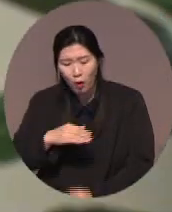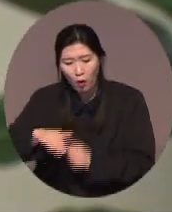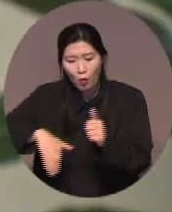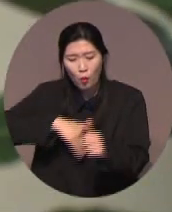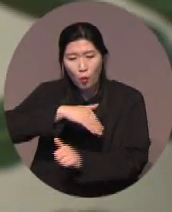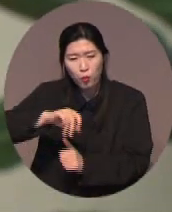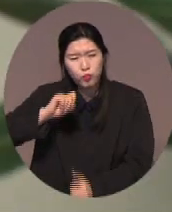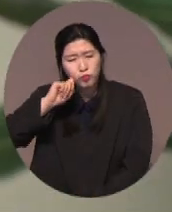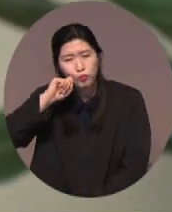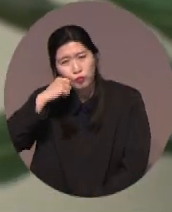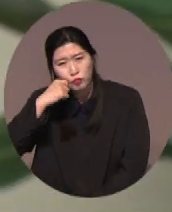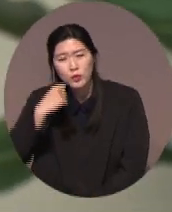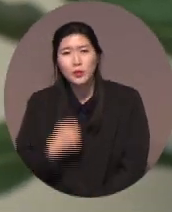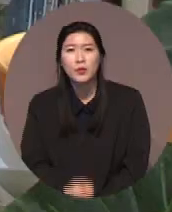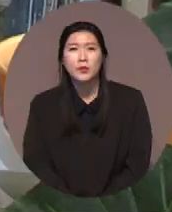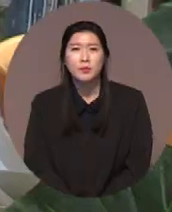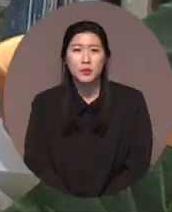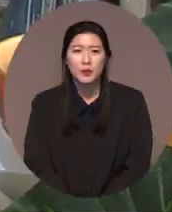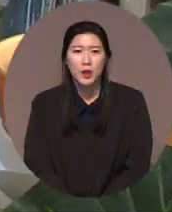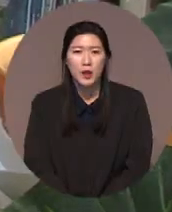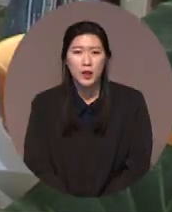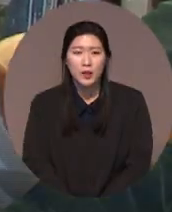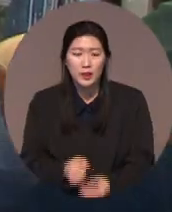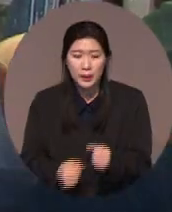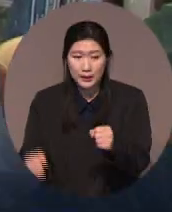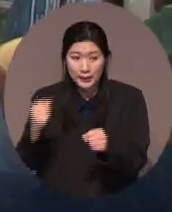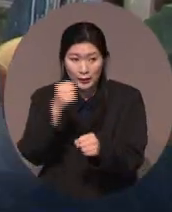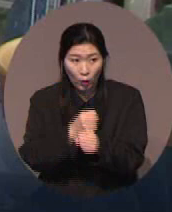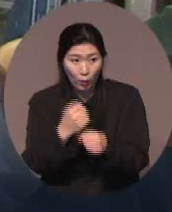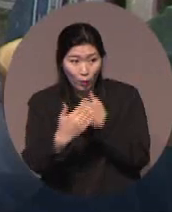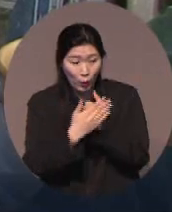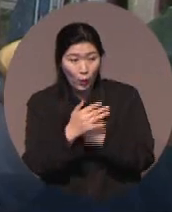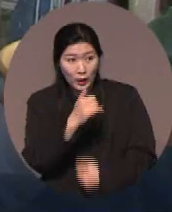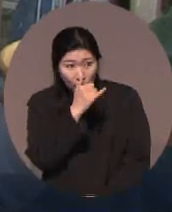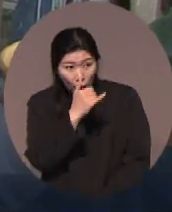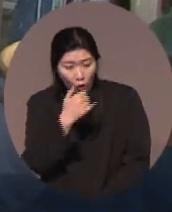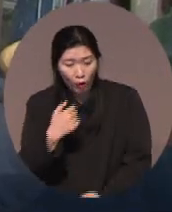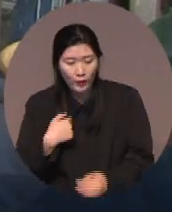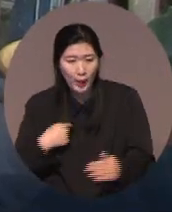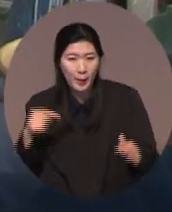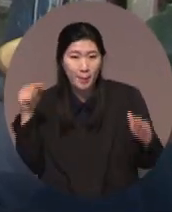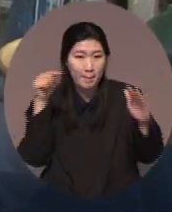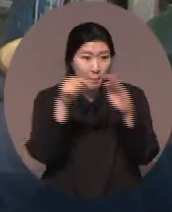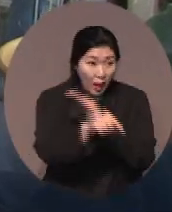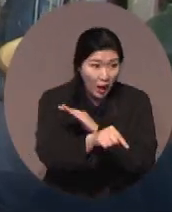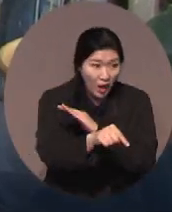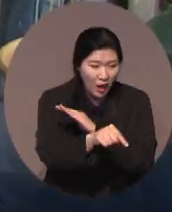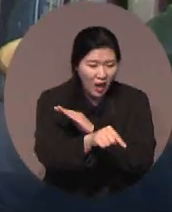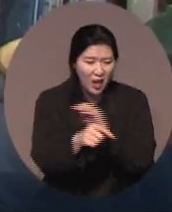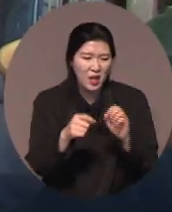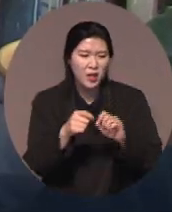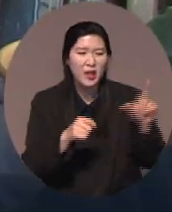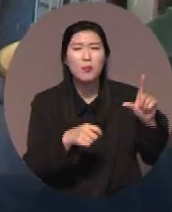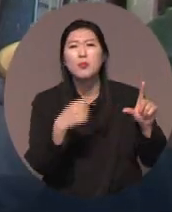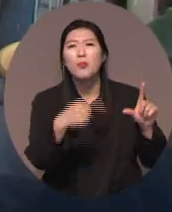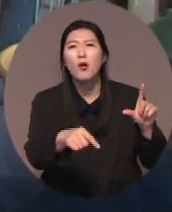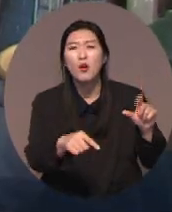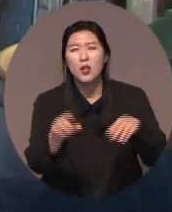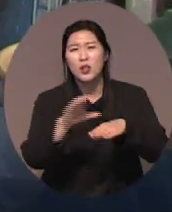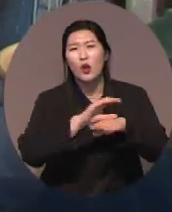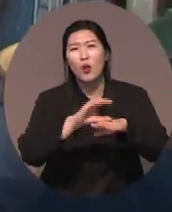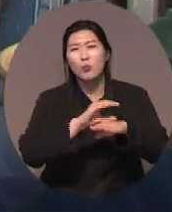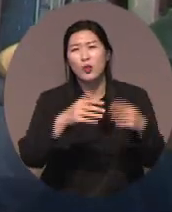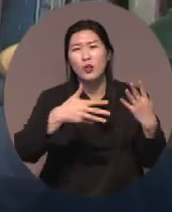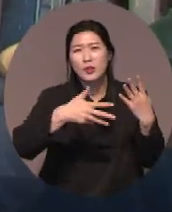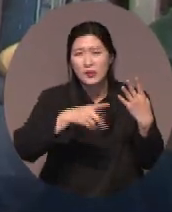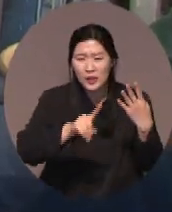현실적인 어려움에 부딪혔습니다. 창업 지원을 해주면서 배울 수 있게끔 지원해준 그런 사업도 있는데 그런 거는 대다수